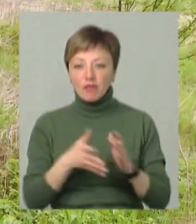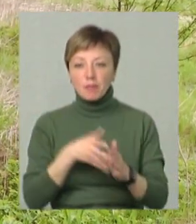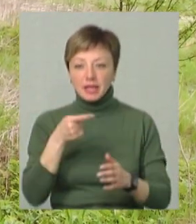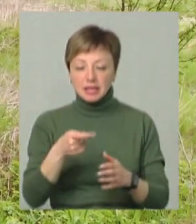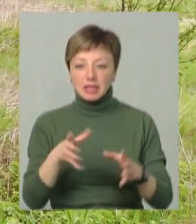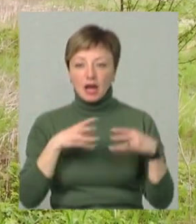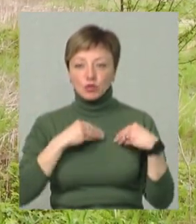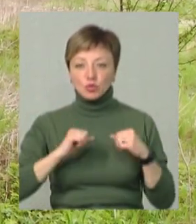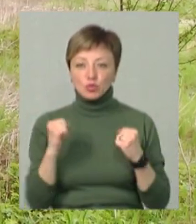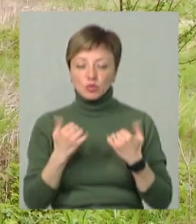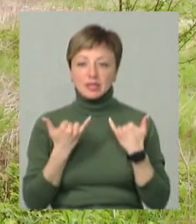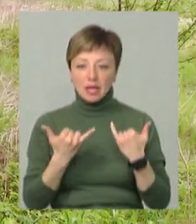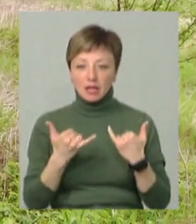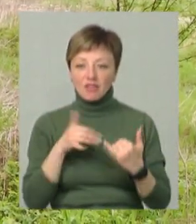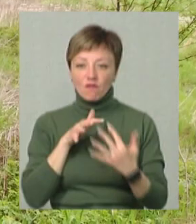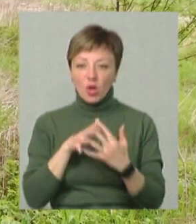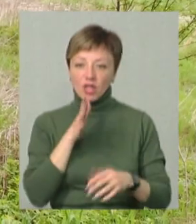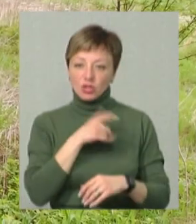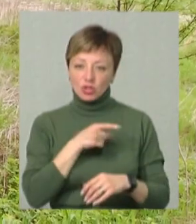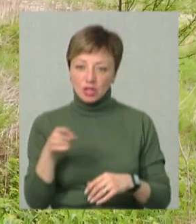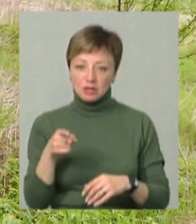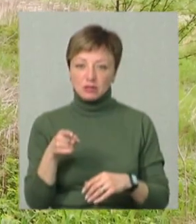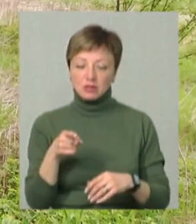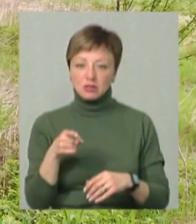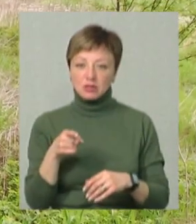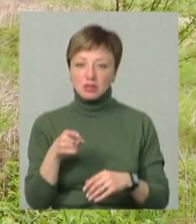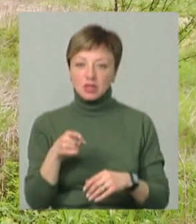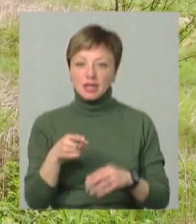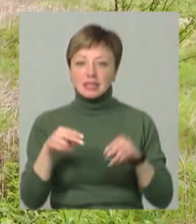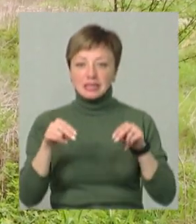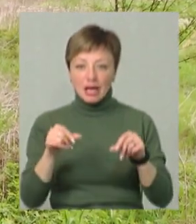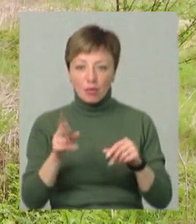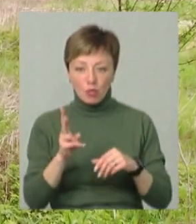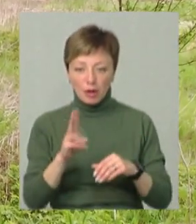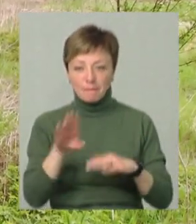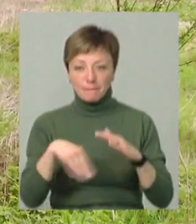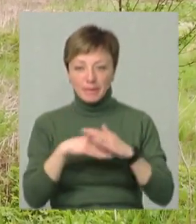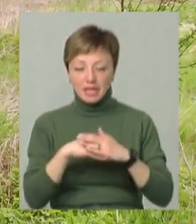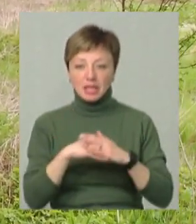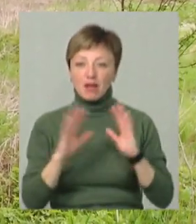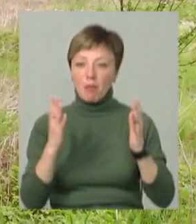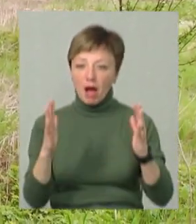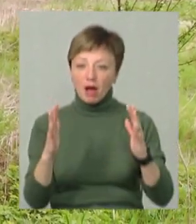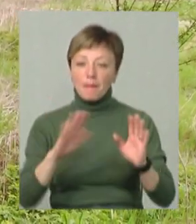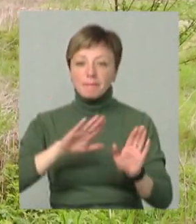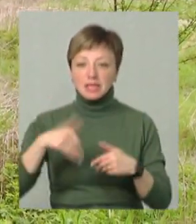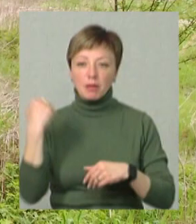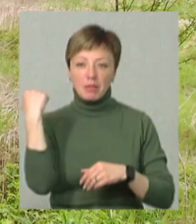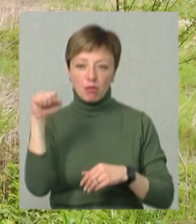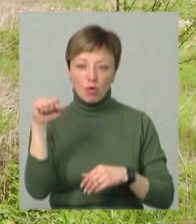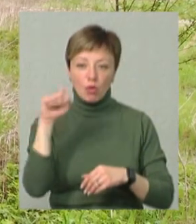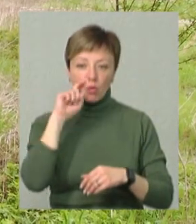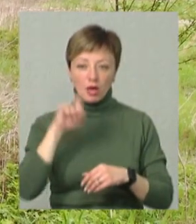з друзями для того, щоб зараз, в цей воєнний час, ми призначили цю комунальну землю під створення комунального скверу, а після перемоги